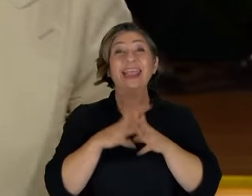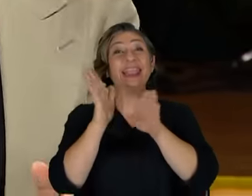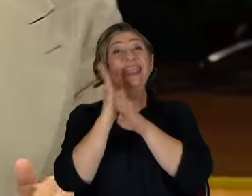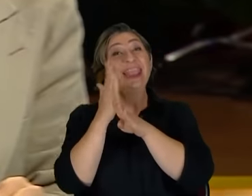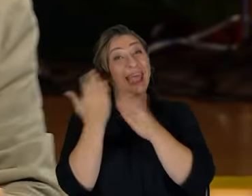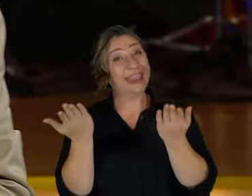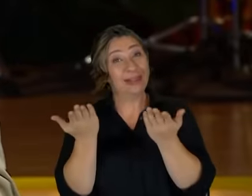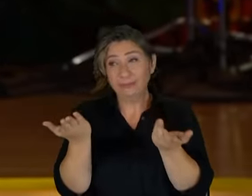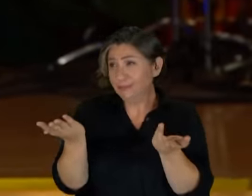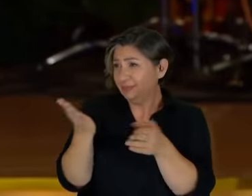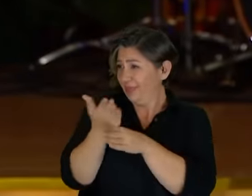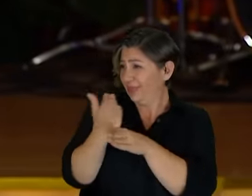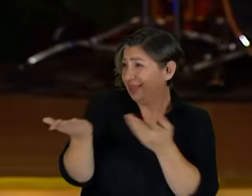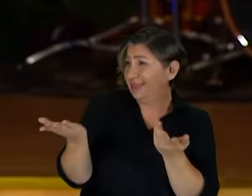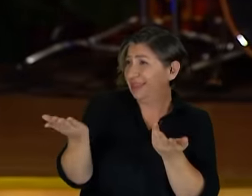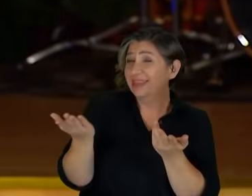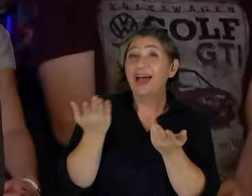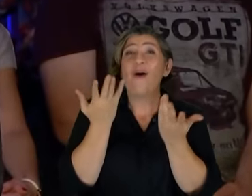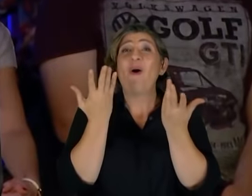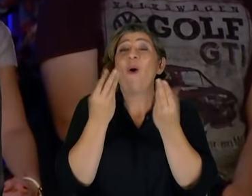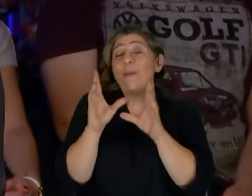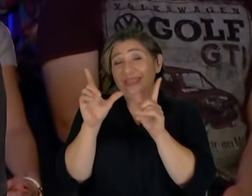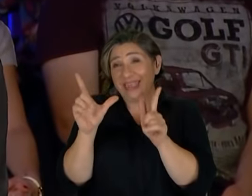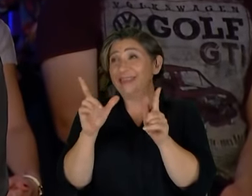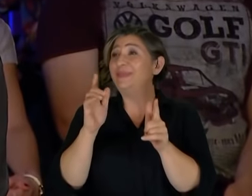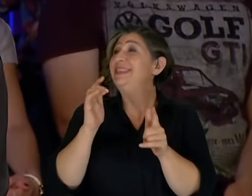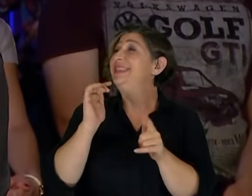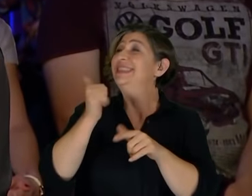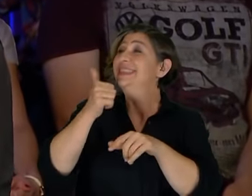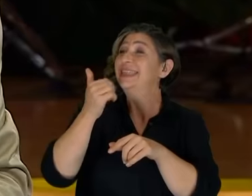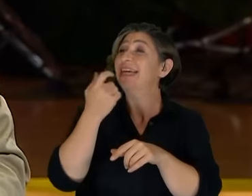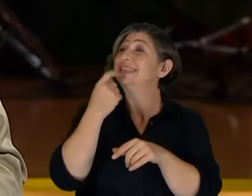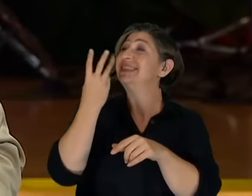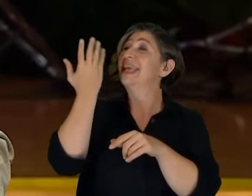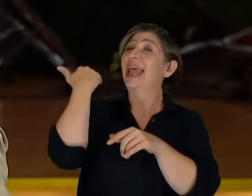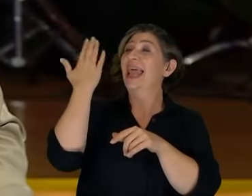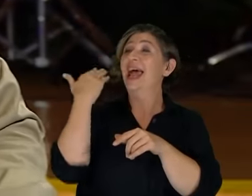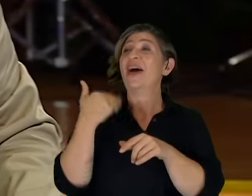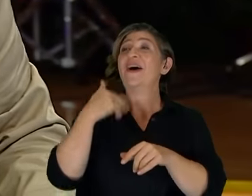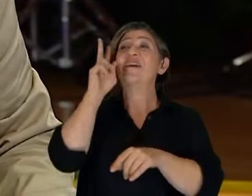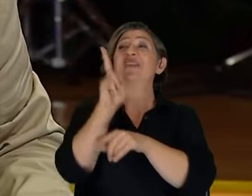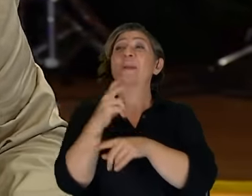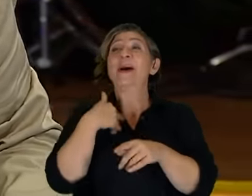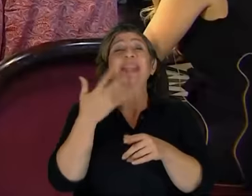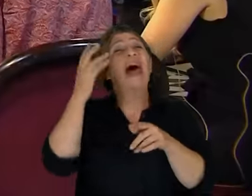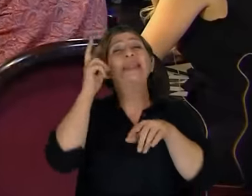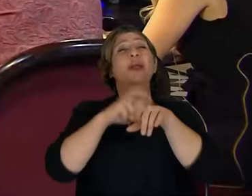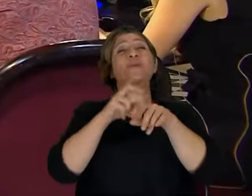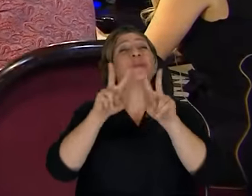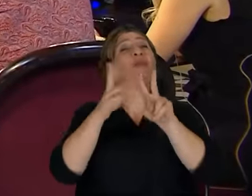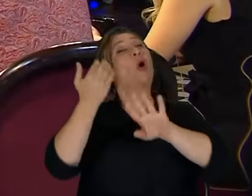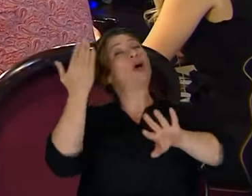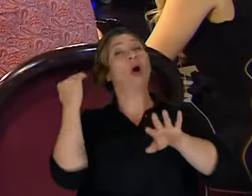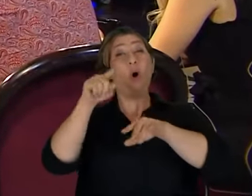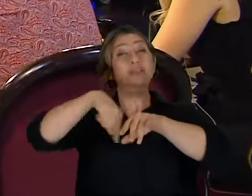niçin değil mi? Yani olmaz. Yani bu ne zamanda hangi seneler? Vallahi ben bile hatırlamıyorum milattan önce. O